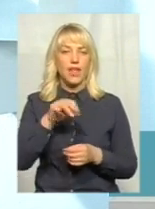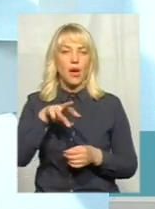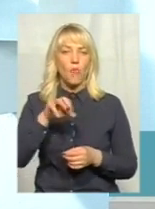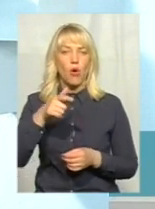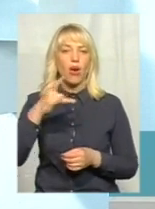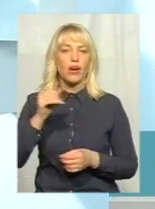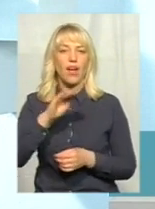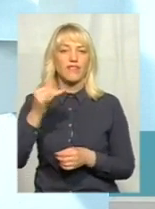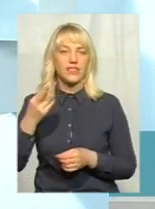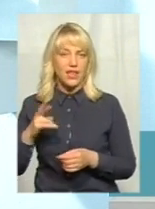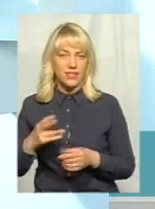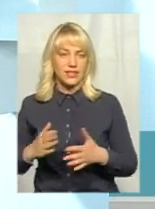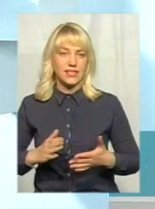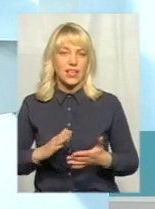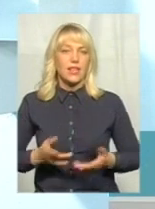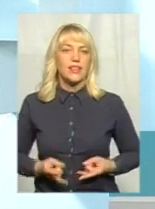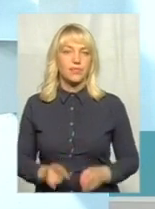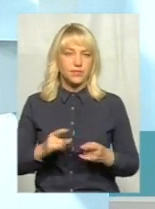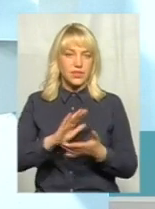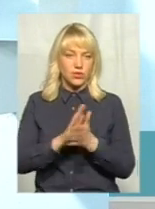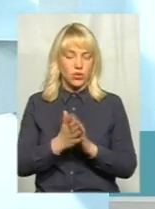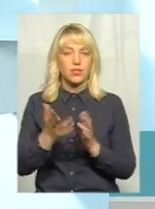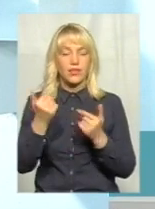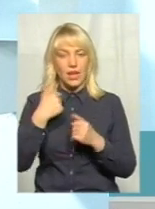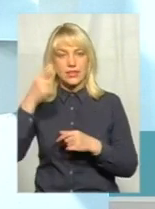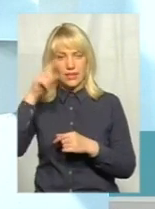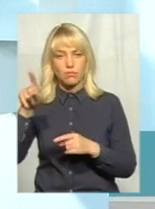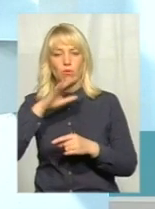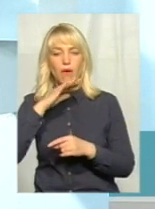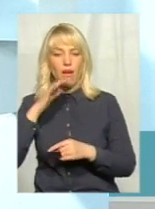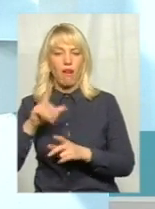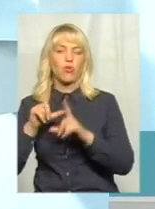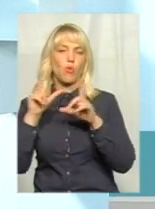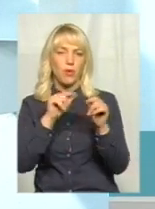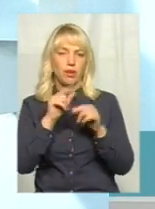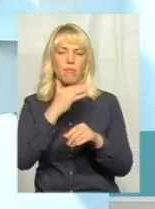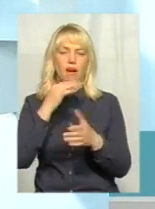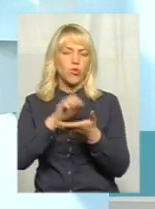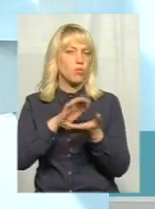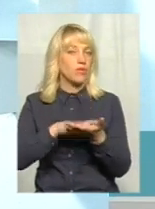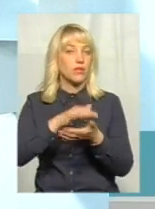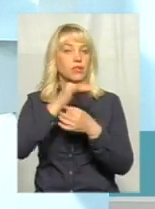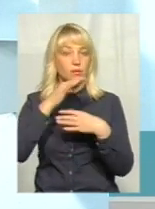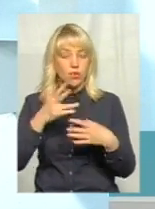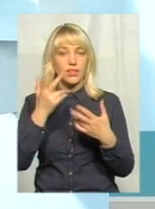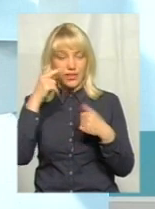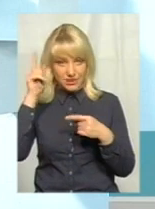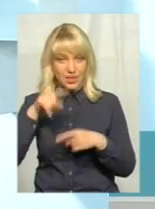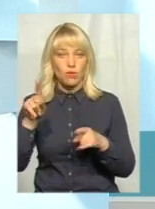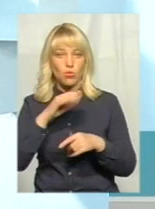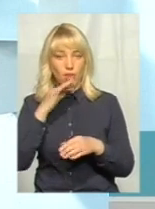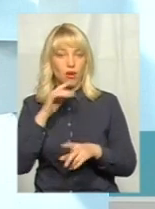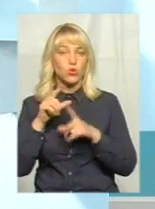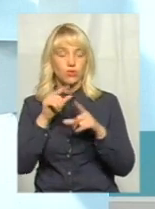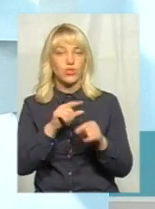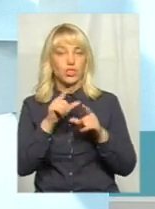демографії, міграція, це ми ж сказали, виїжджають багато, облікувати їх не можуть, багато, скажімо так, виїжджають, ми ж не